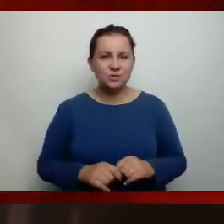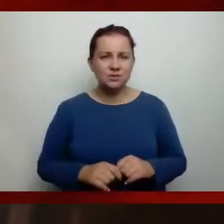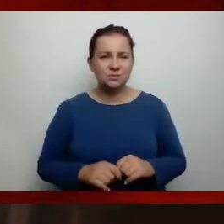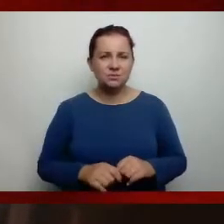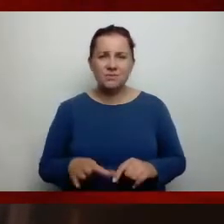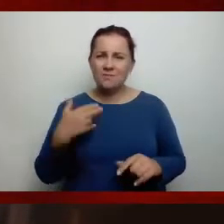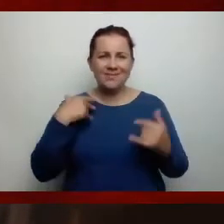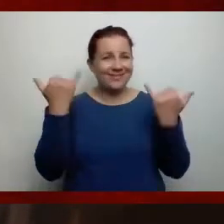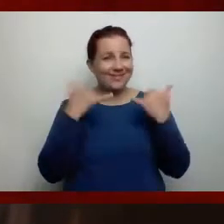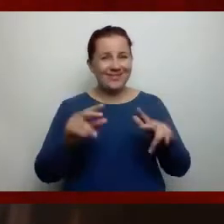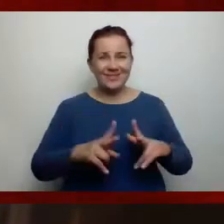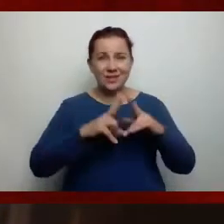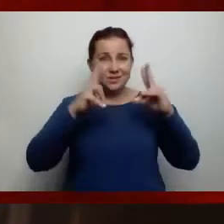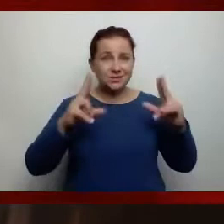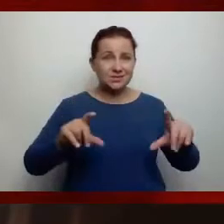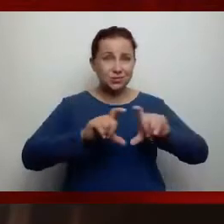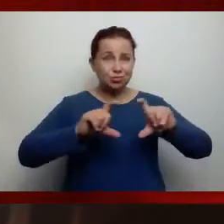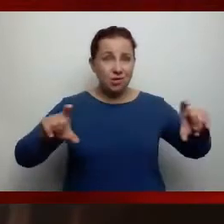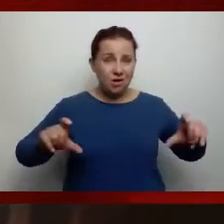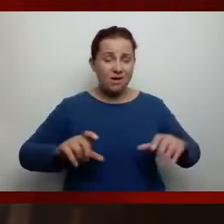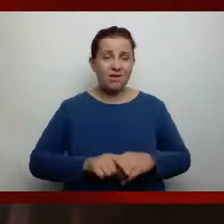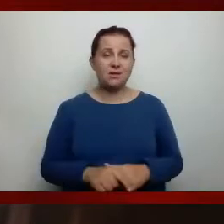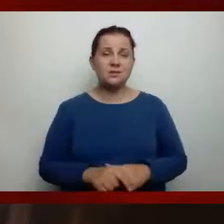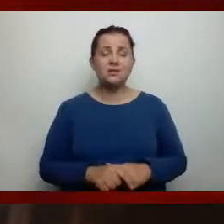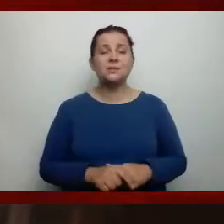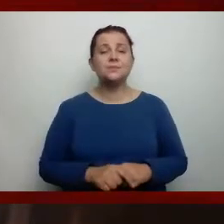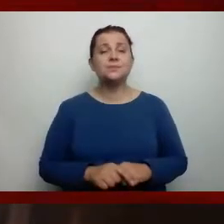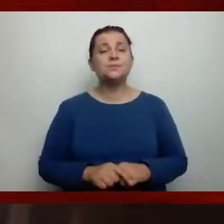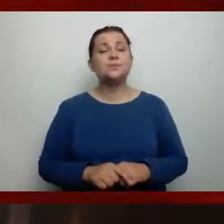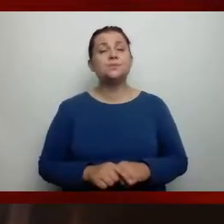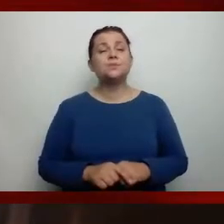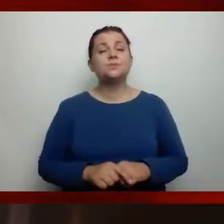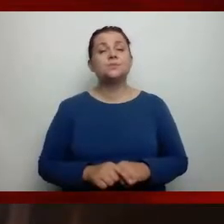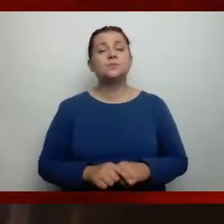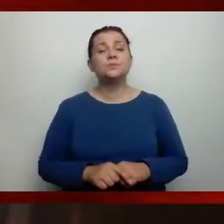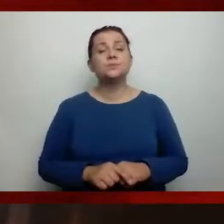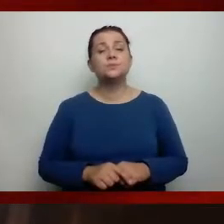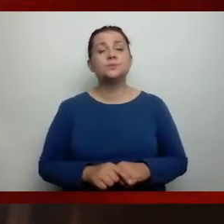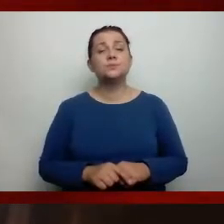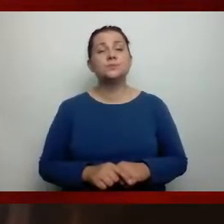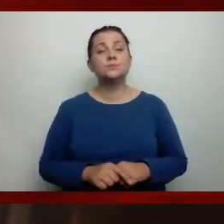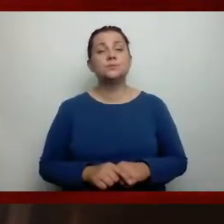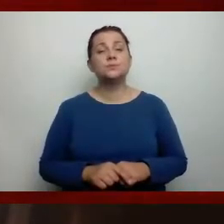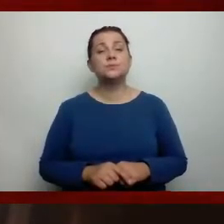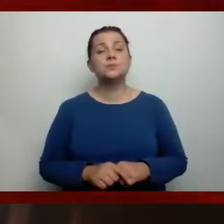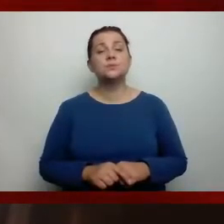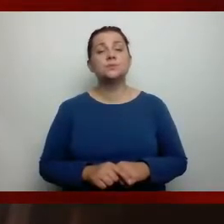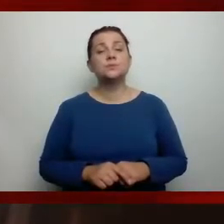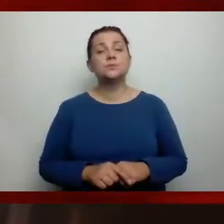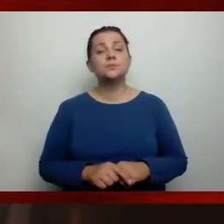zupełnie inne czasy. Do tego stopnia, że to zainspirowało nawet